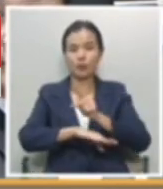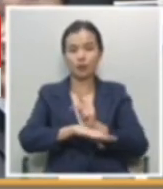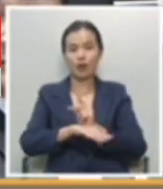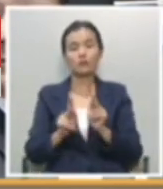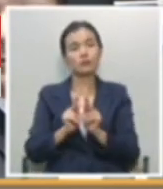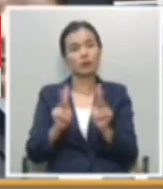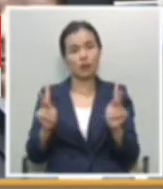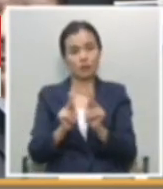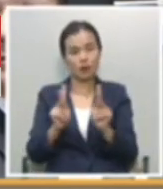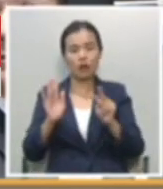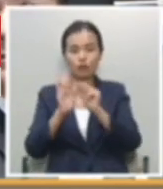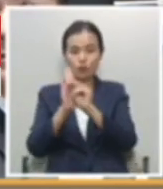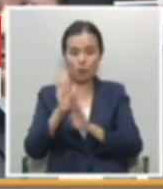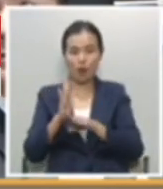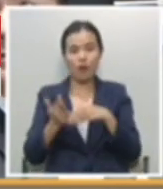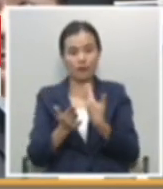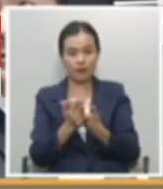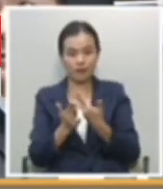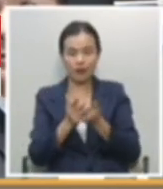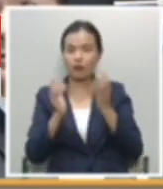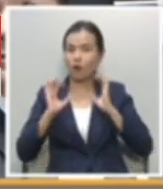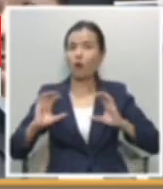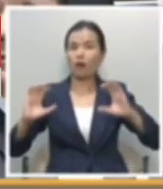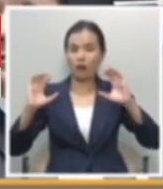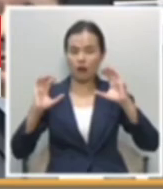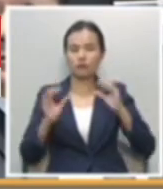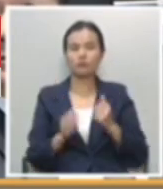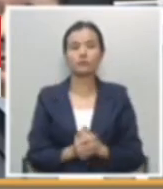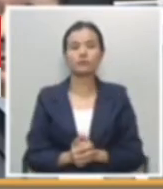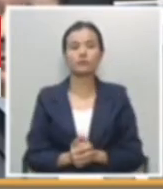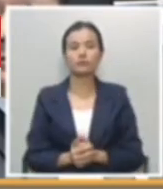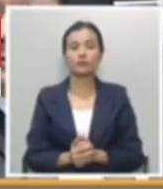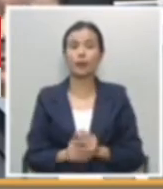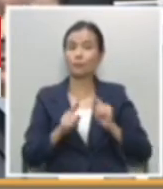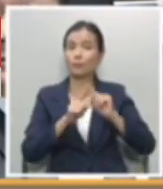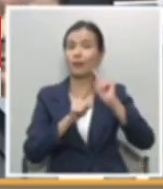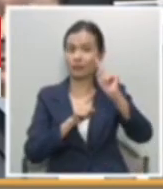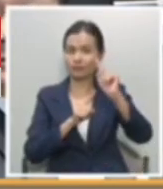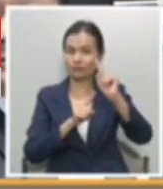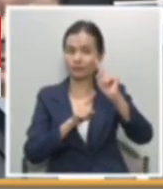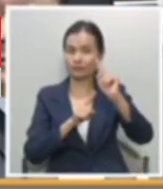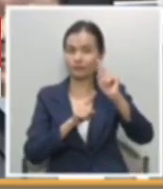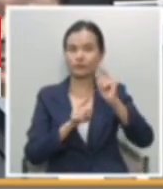การนโยบายการเงินการคลังของรัฐครับหม